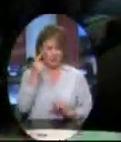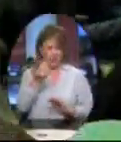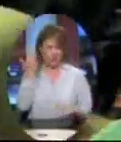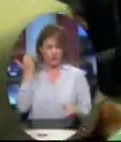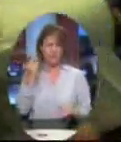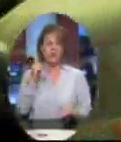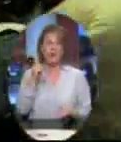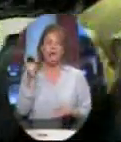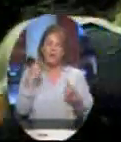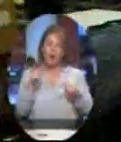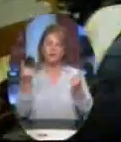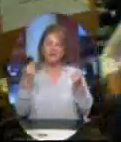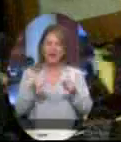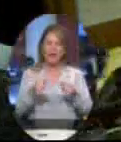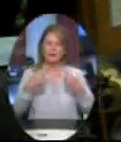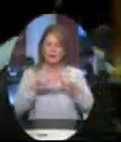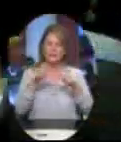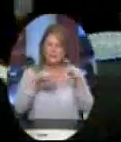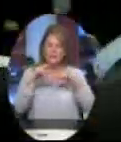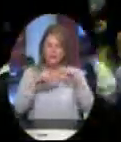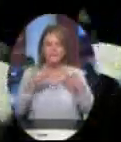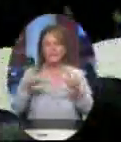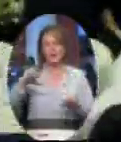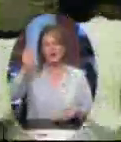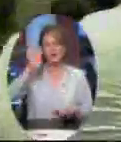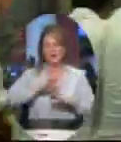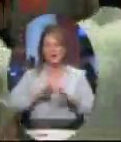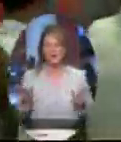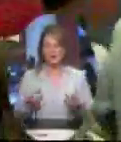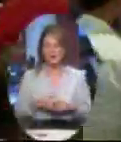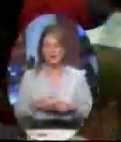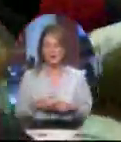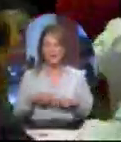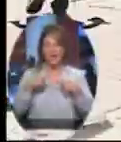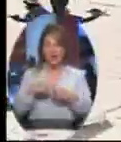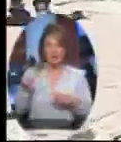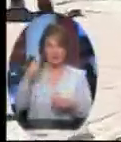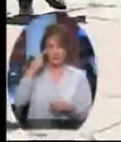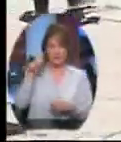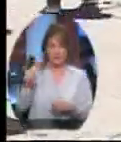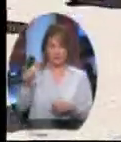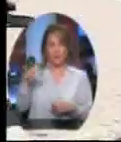זאת התכנסה לדיון נוסף ללא הצבעות. חבר הכנסת יוגב רצה לבדוק